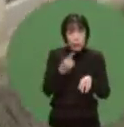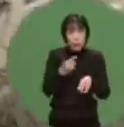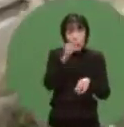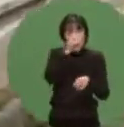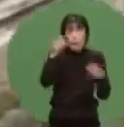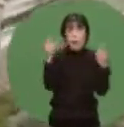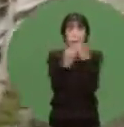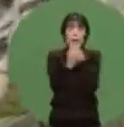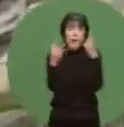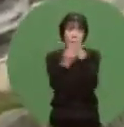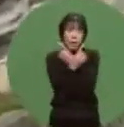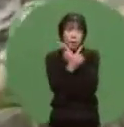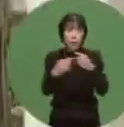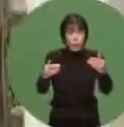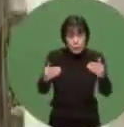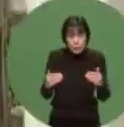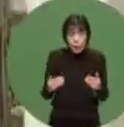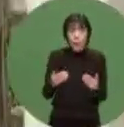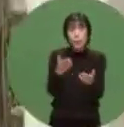不可欠だと訴えます。